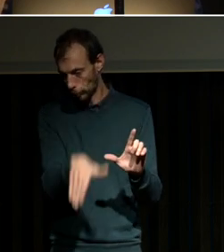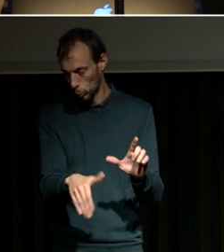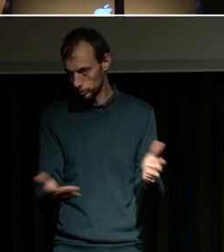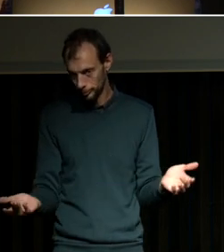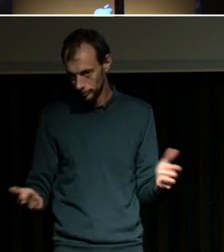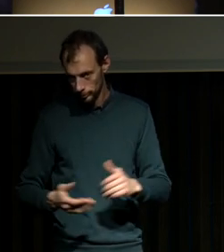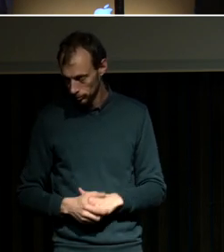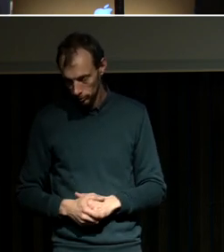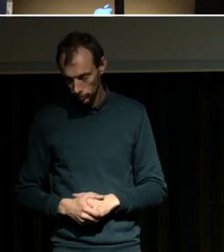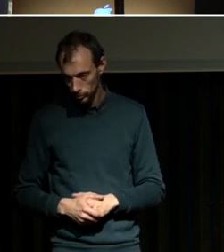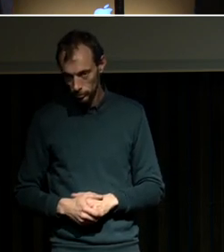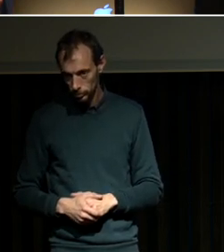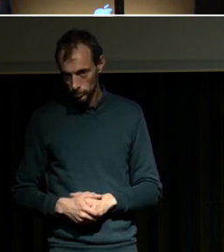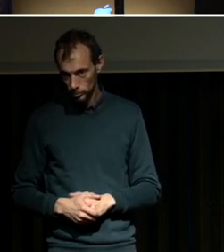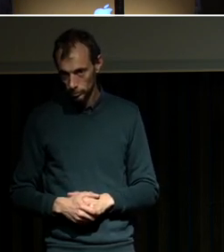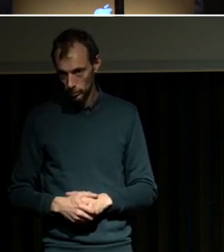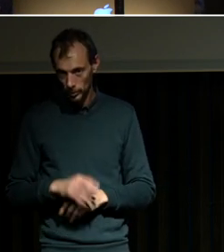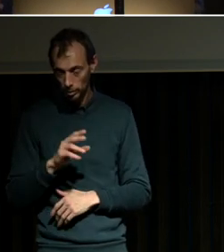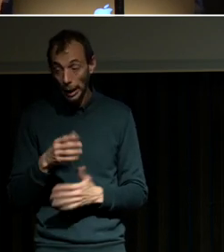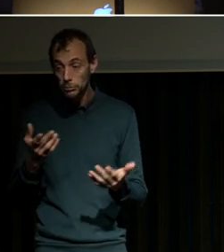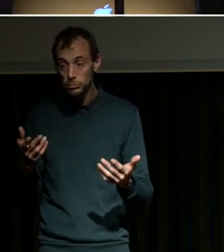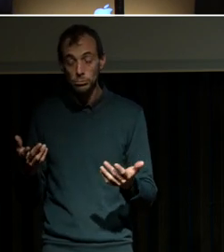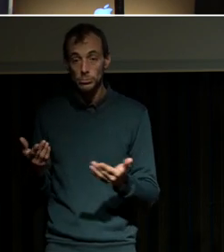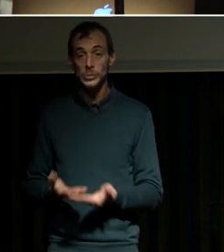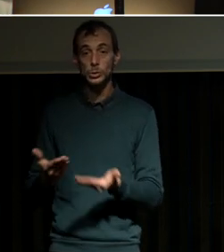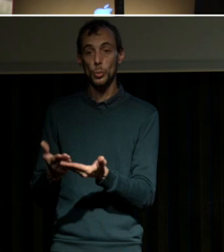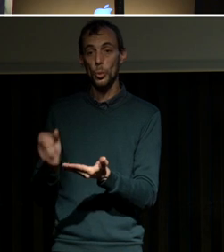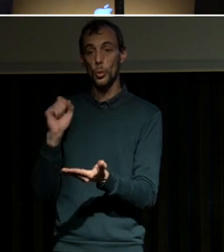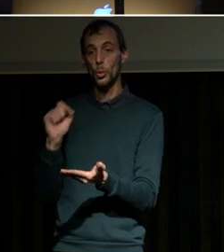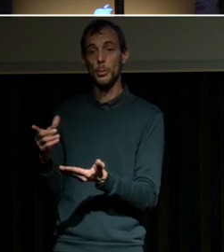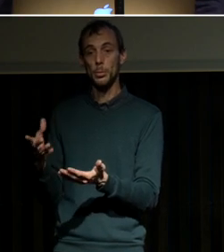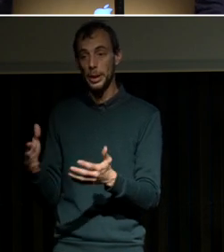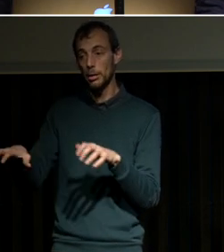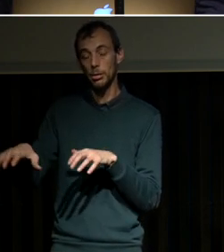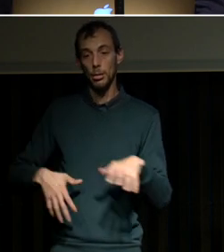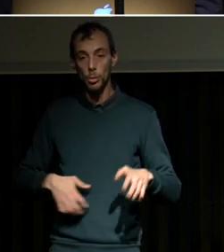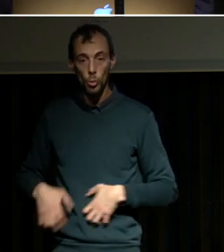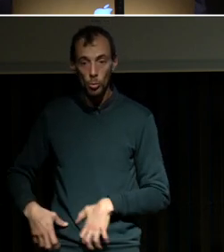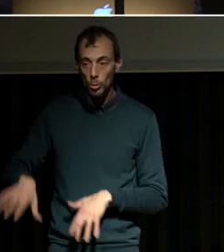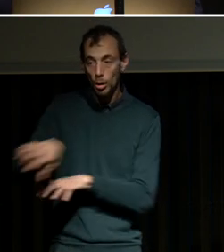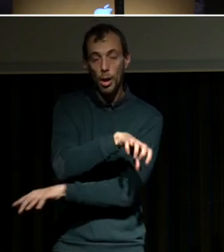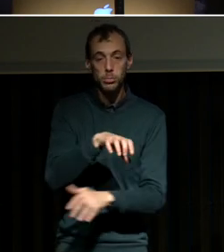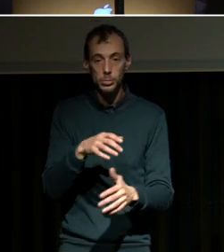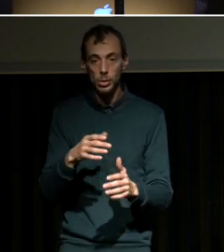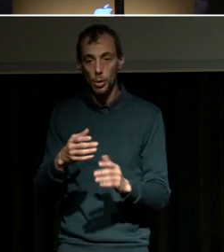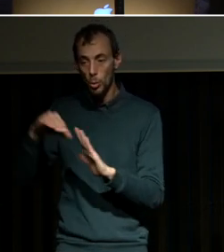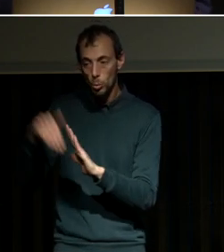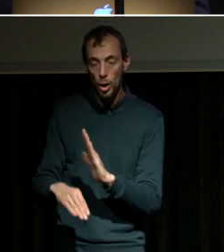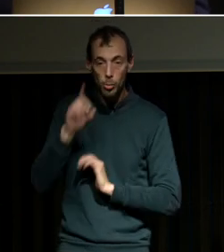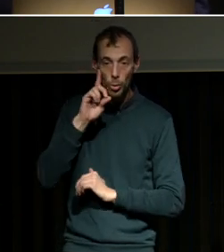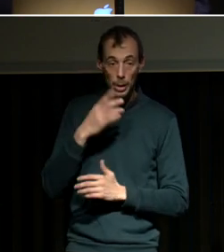prélèvement. Pourquoi est-ce qu'on a eu moins de prélèvements de ce type? Parce qu'on a eu le confinement. Le confinement, c'est moins de circulation, moins d'accidents de la